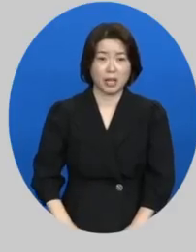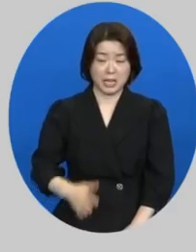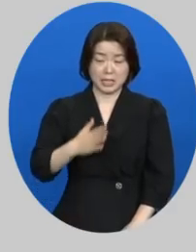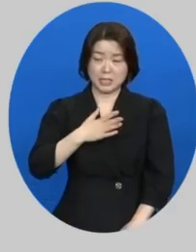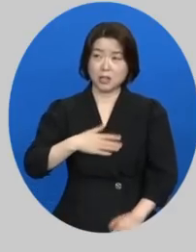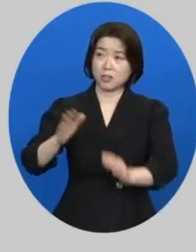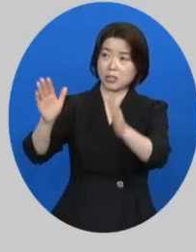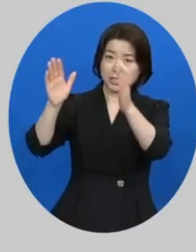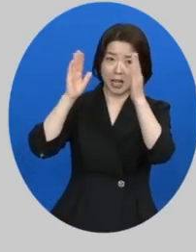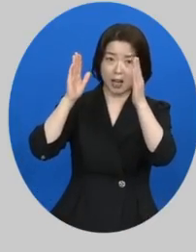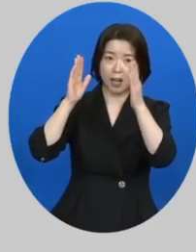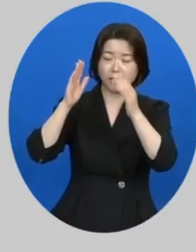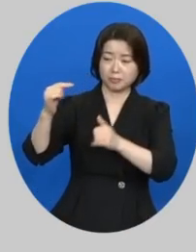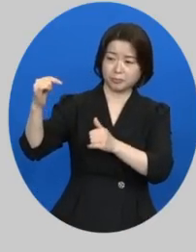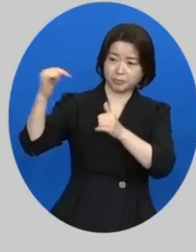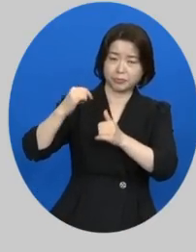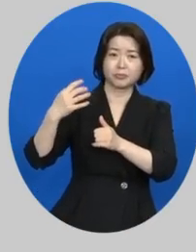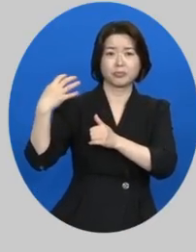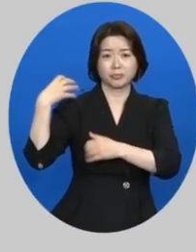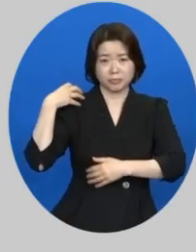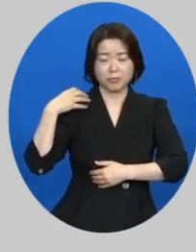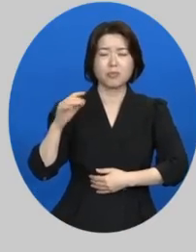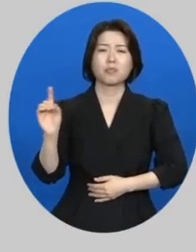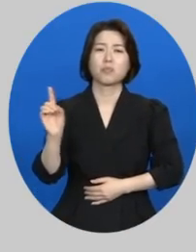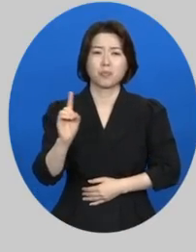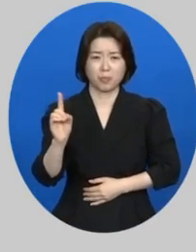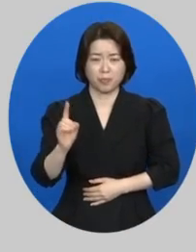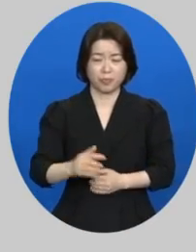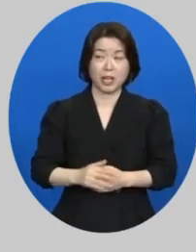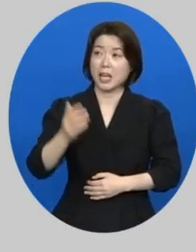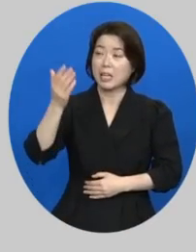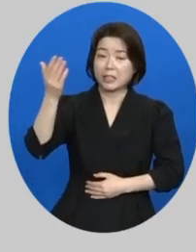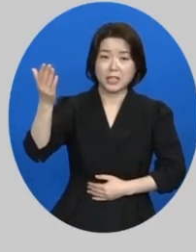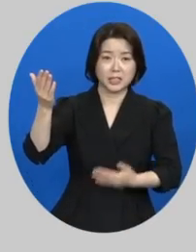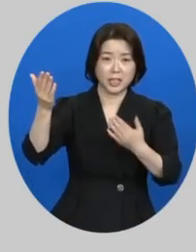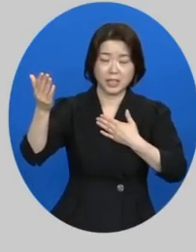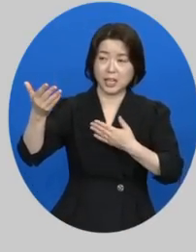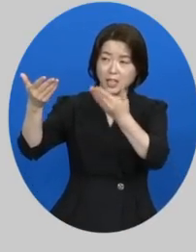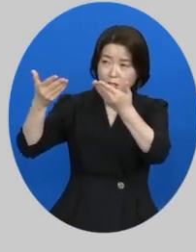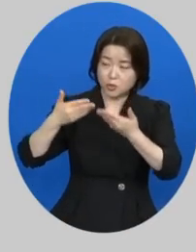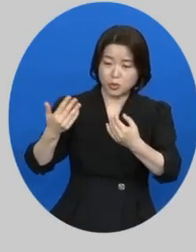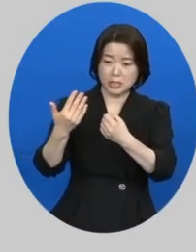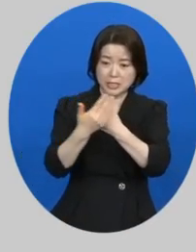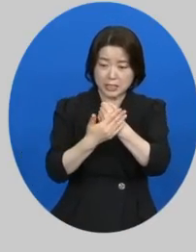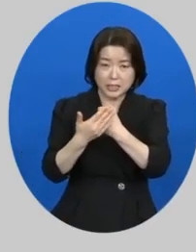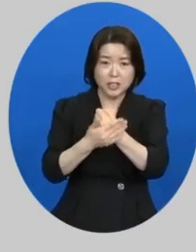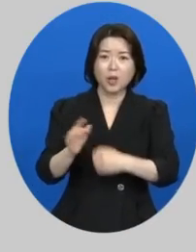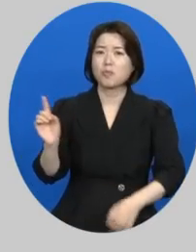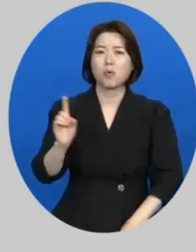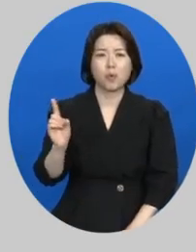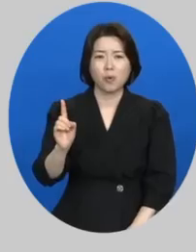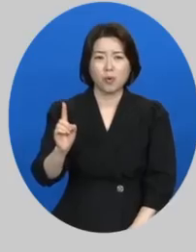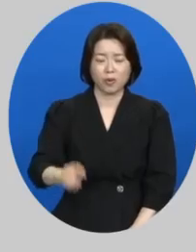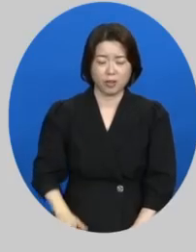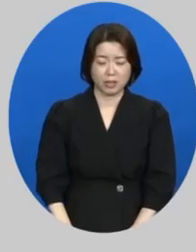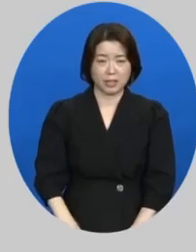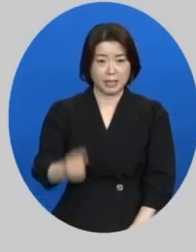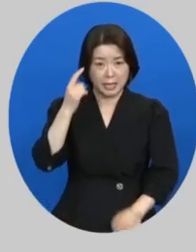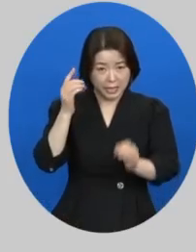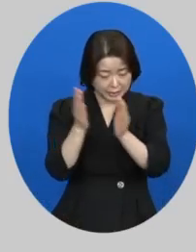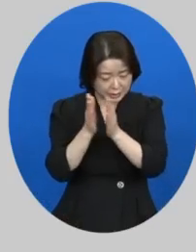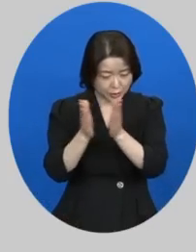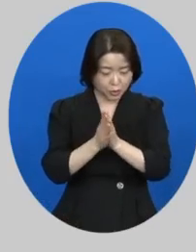저를 향한 소명은 무엇입니까? 당신께서 제가 주신 은사는 무엇입니까?